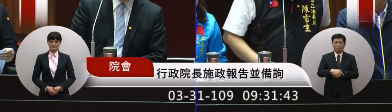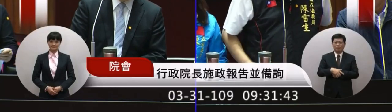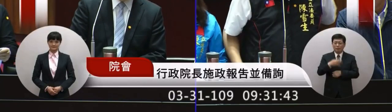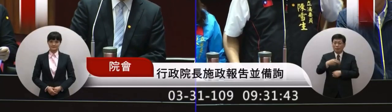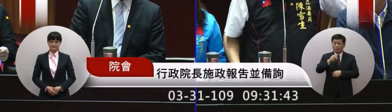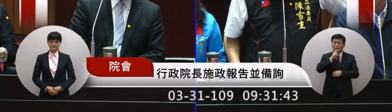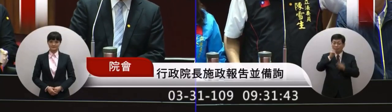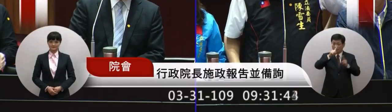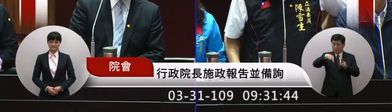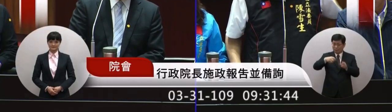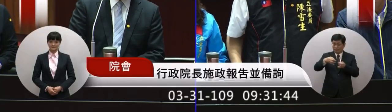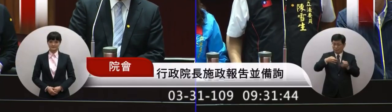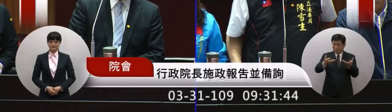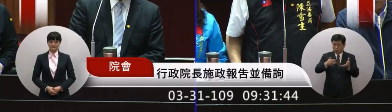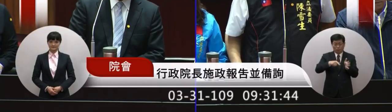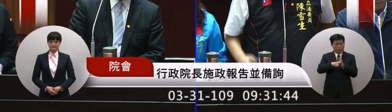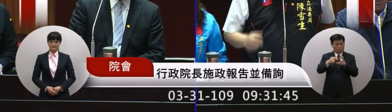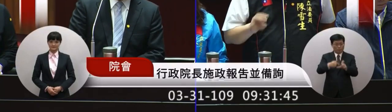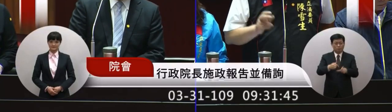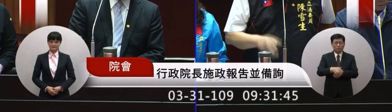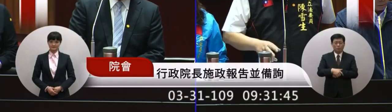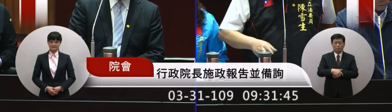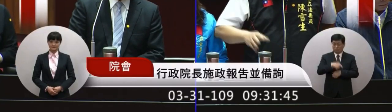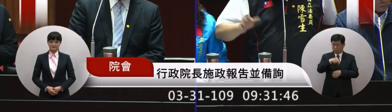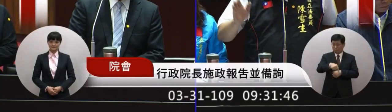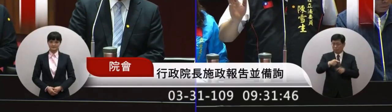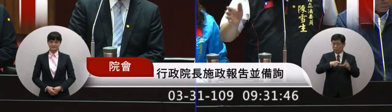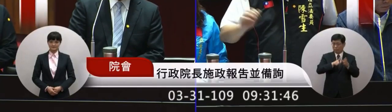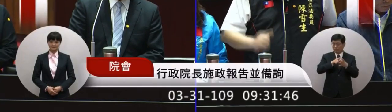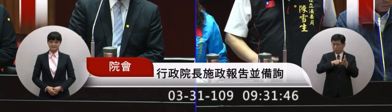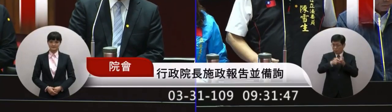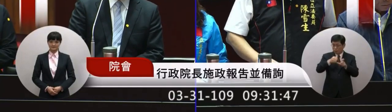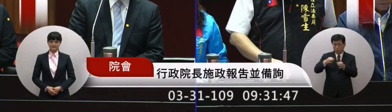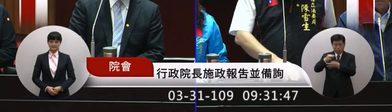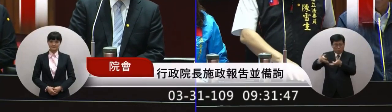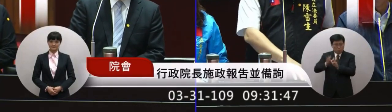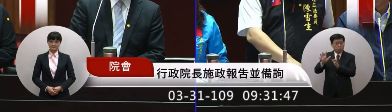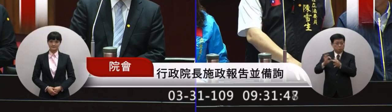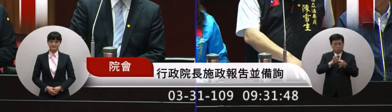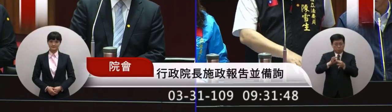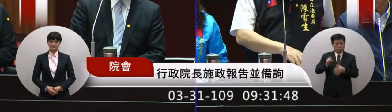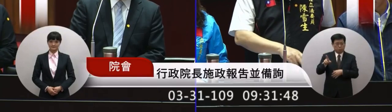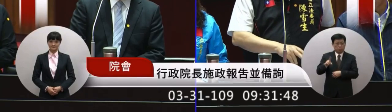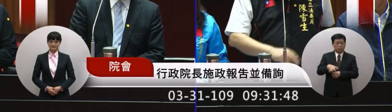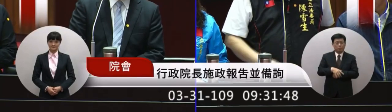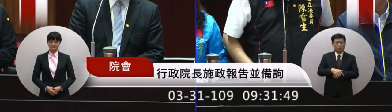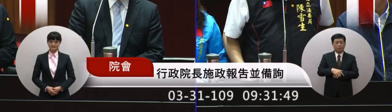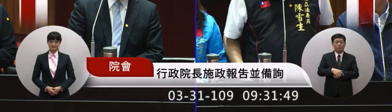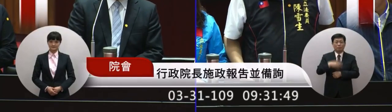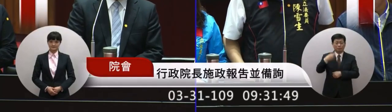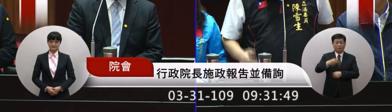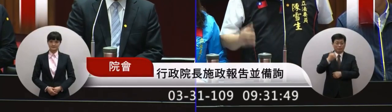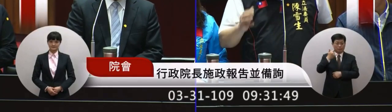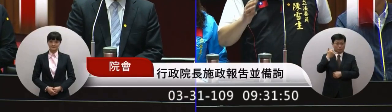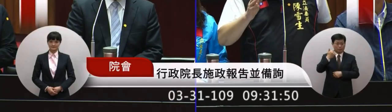那个电商专区，电商专区跟经济部有关系啊、哦，那么这海运快递跟虽然